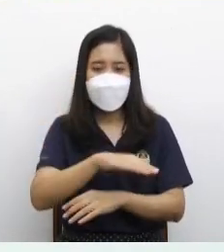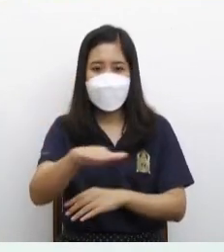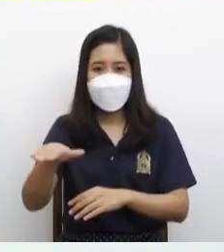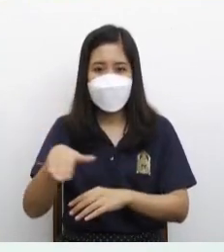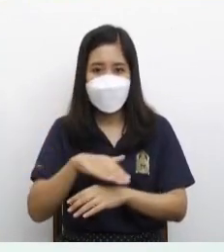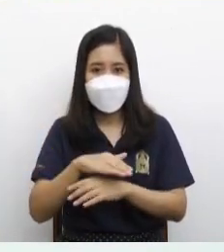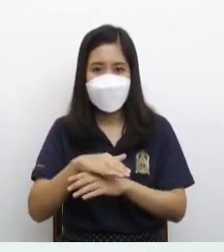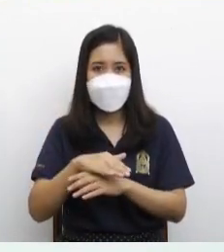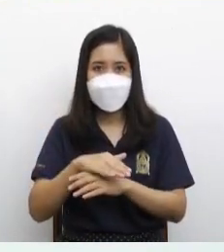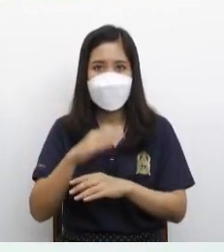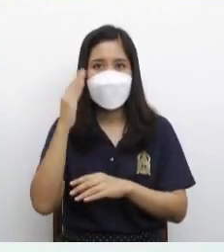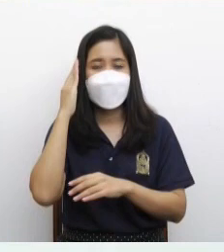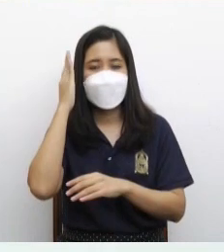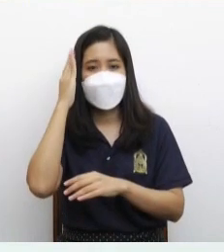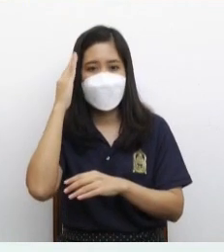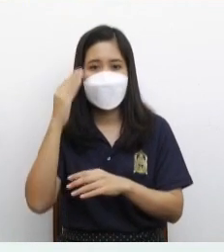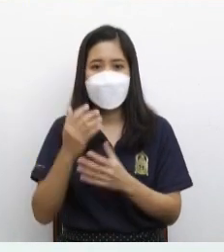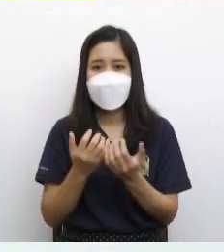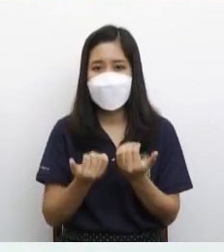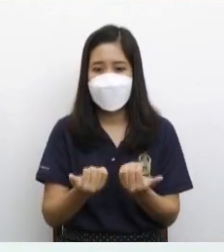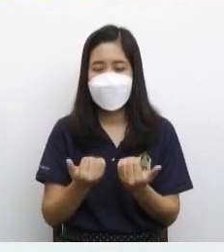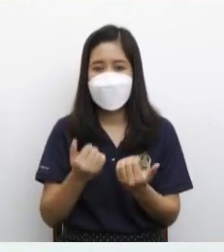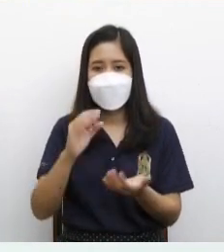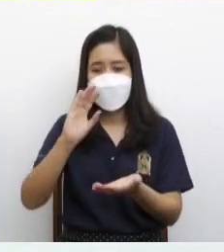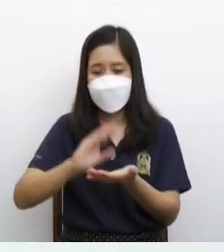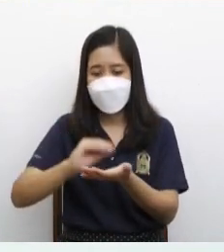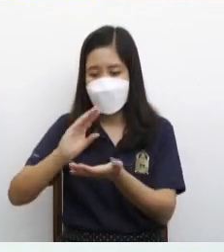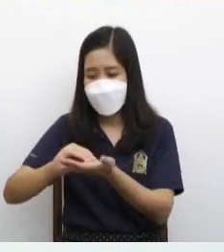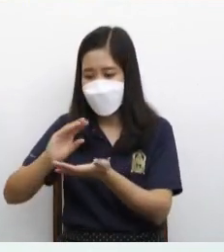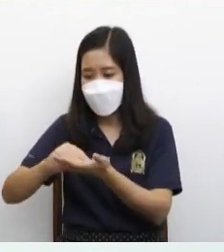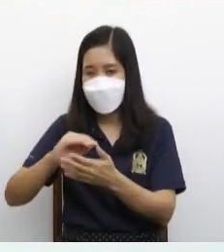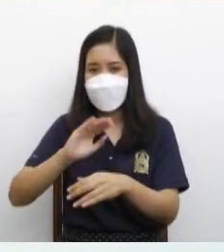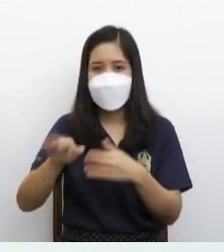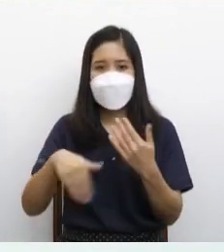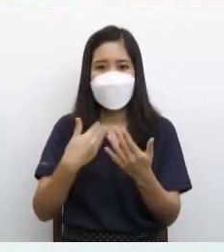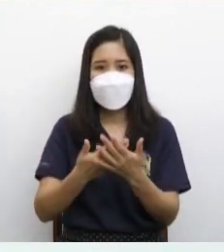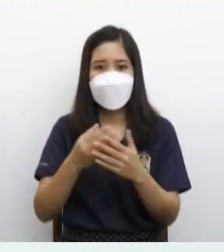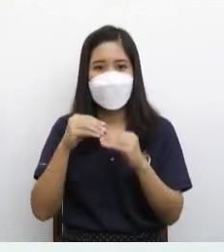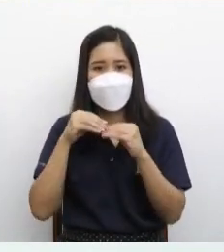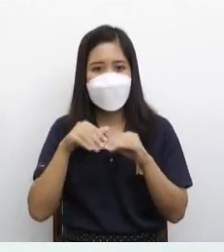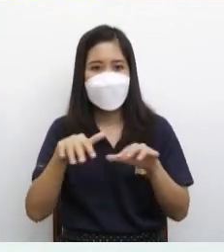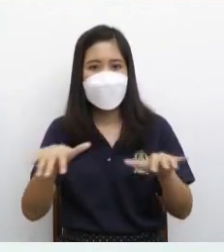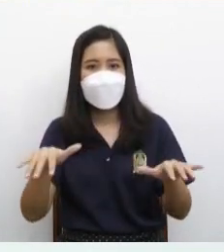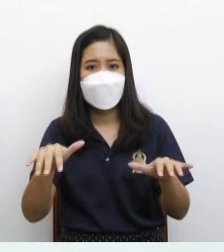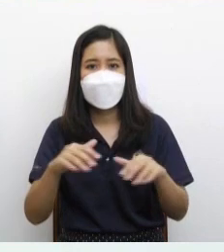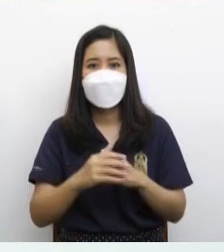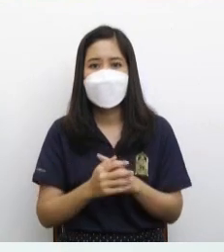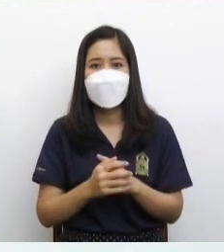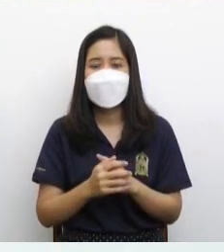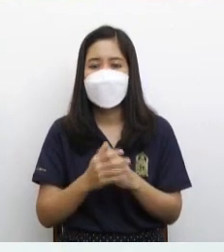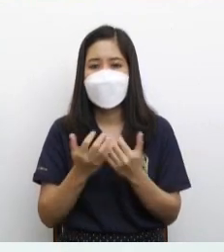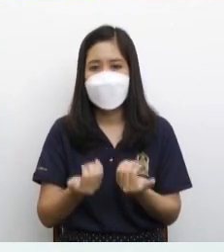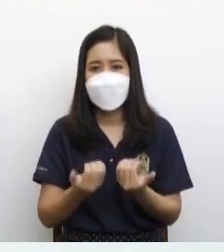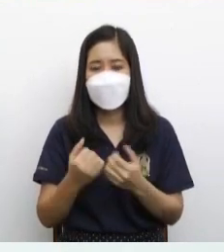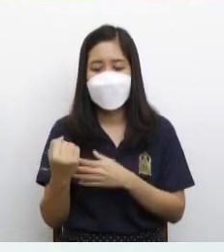หลายได้รับทราบหน้าถึงข้อมูลหรือสิ่งที่ผมได้พบเห็นในสัปดาห์ที่ผ่านมาเราอีกนานฟังนะครับก็